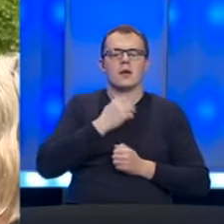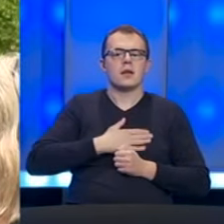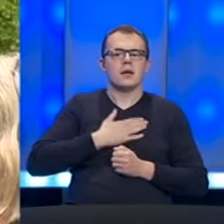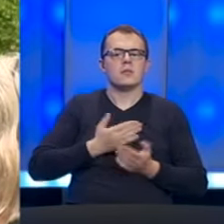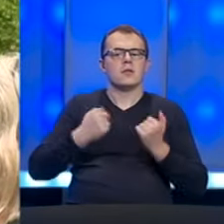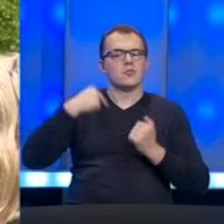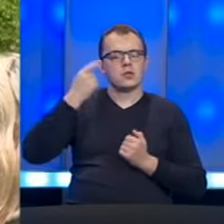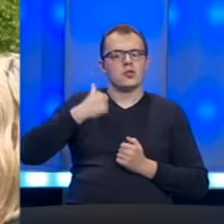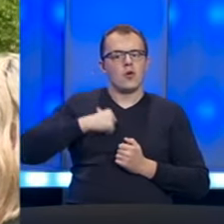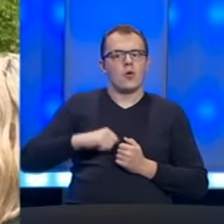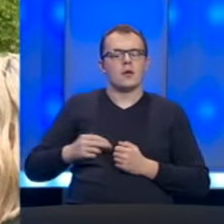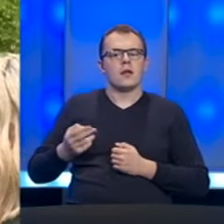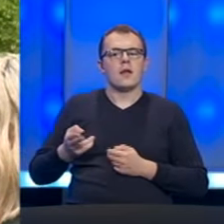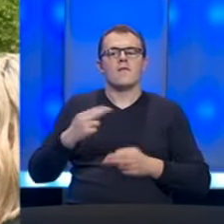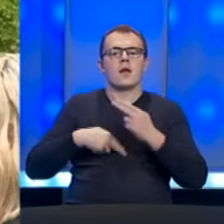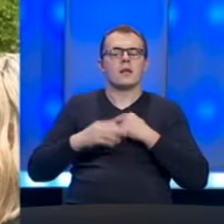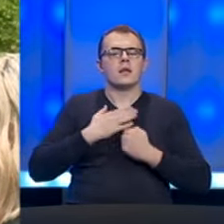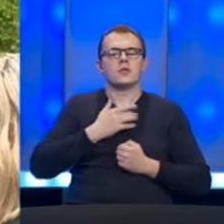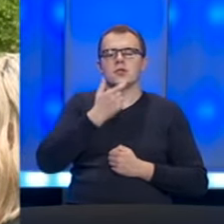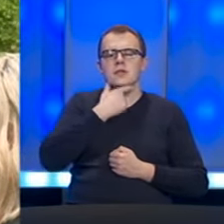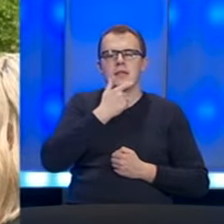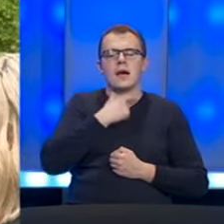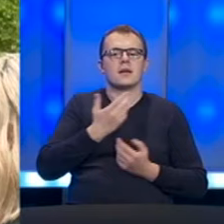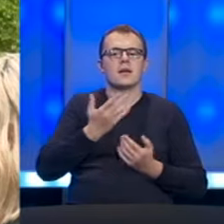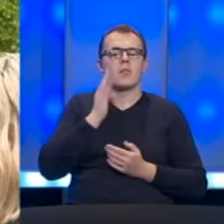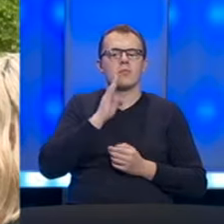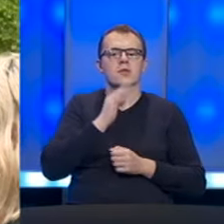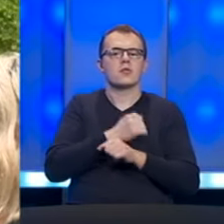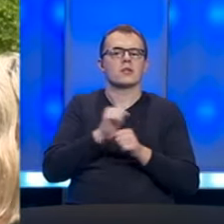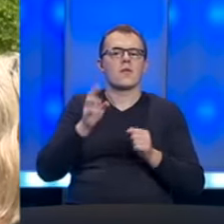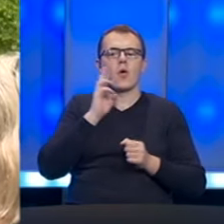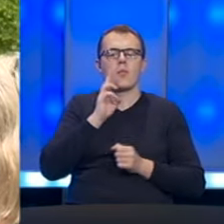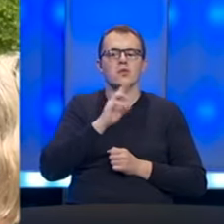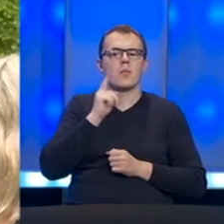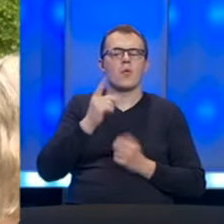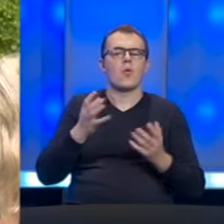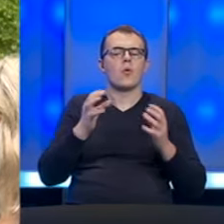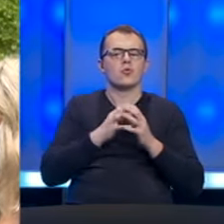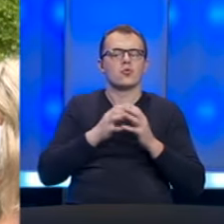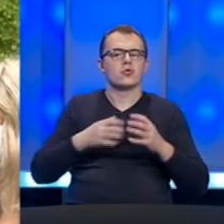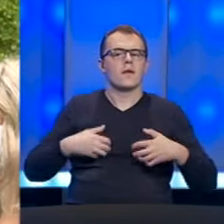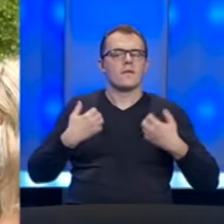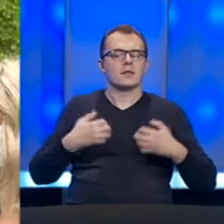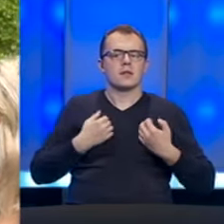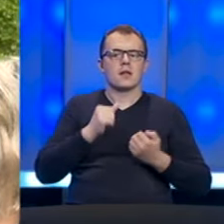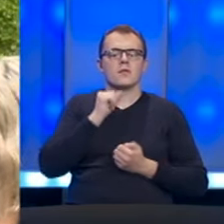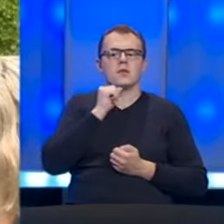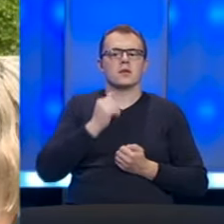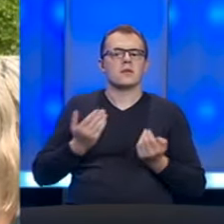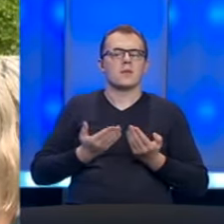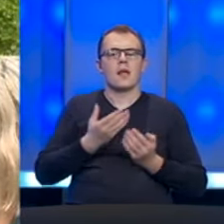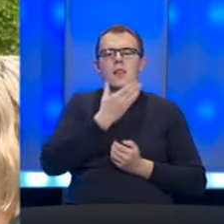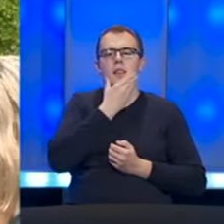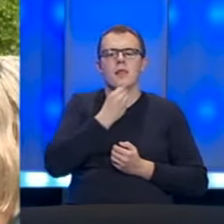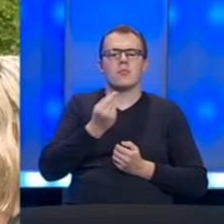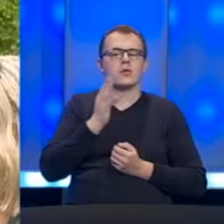ćemo sljedeće godine vratiti našim starim bosansko-hercegovačkim običajima, onom druženju, veselju i